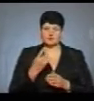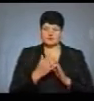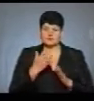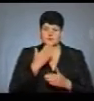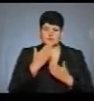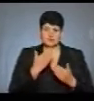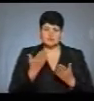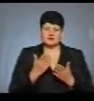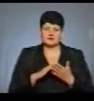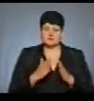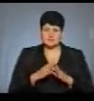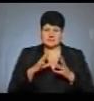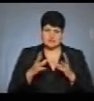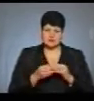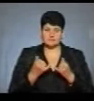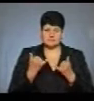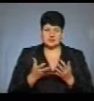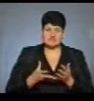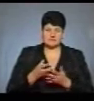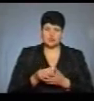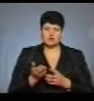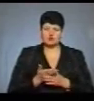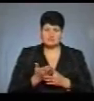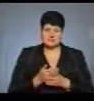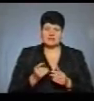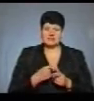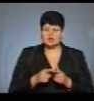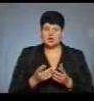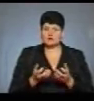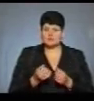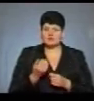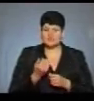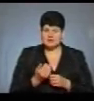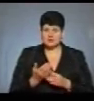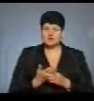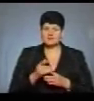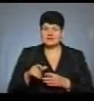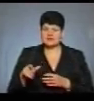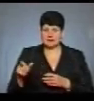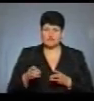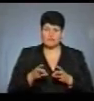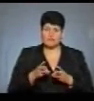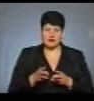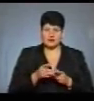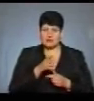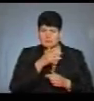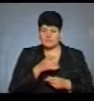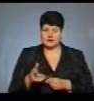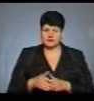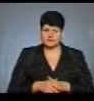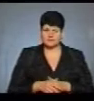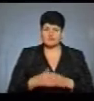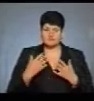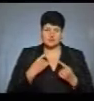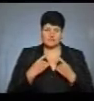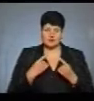ось таке, яка ситуація загалом зараз з виплатою субсидії, чи отримали її субсидіанти в опалювальний період уже? Ну, так, як ми говорили